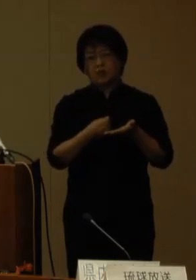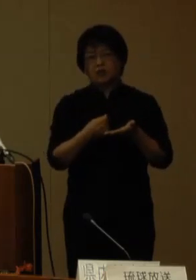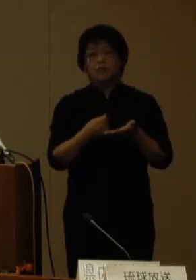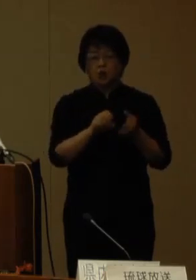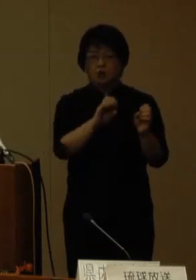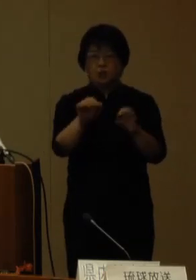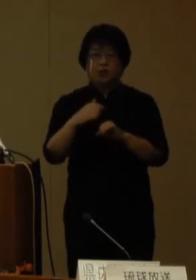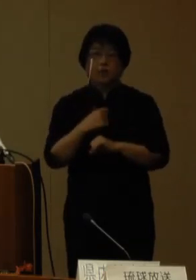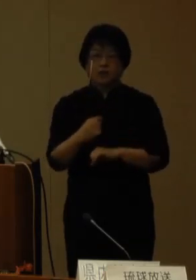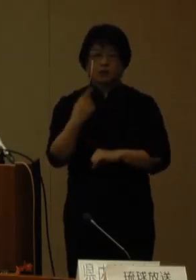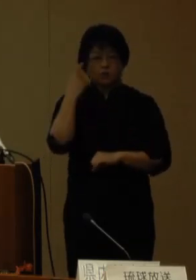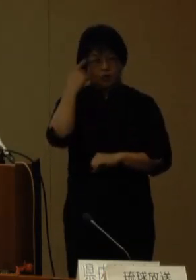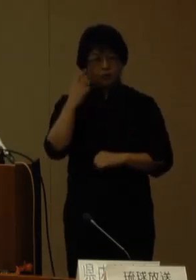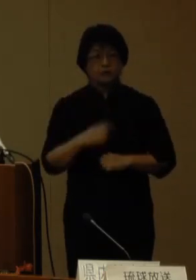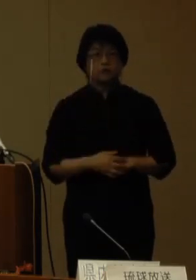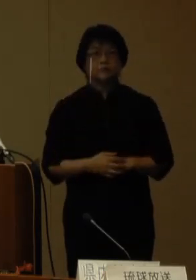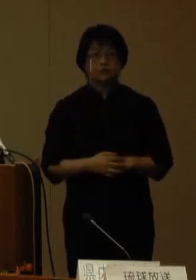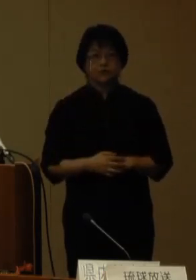かけたいと思います。